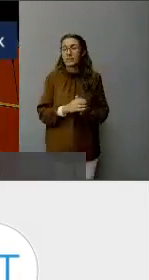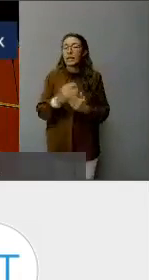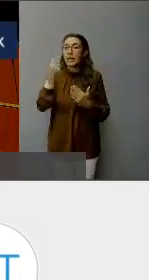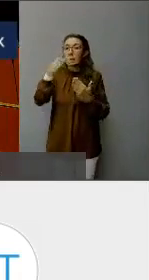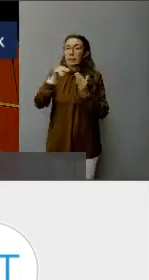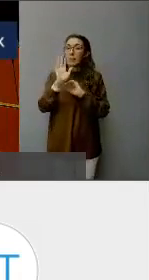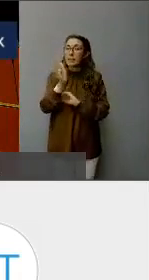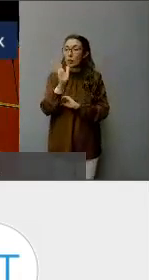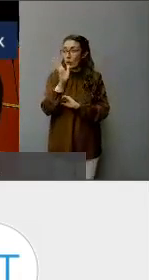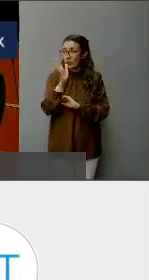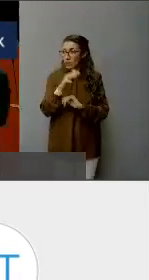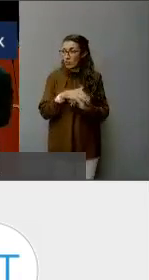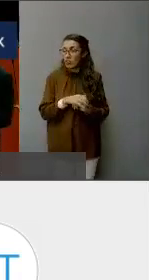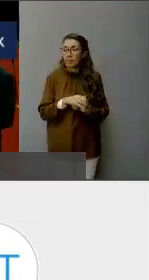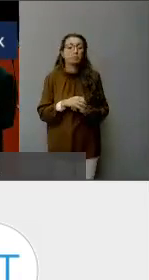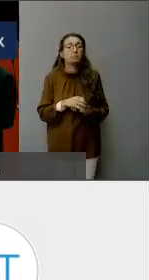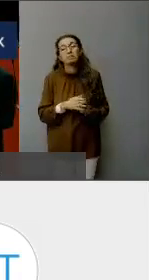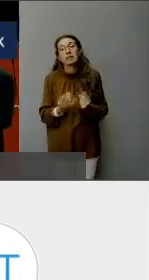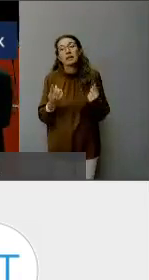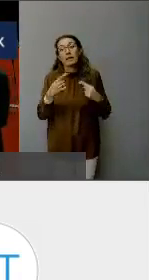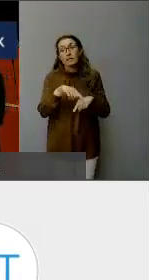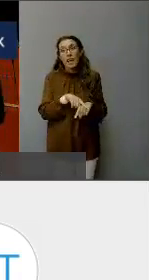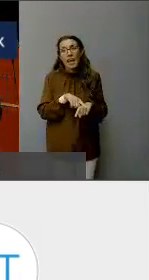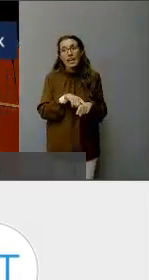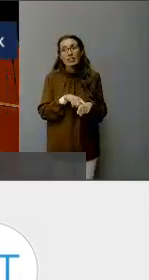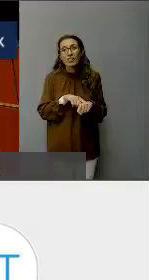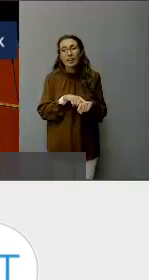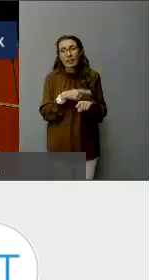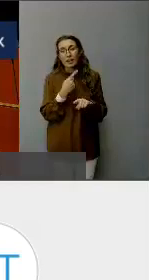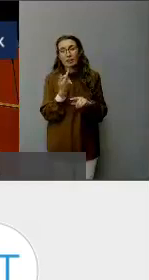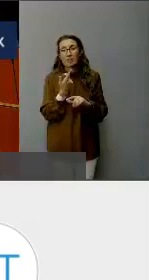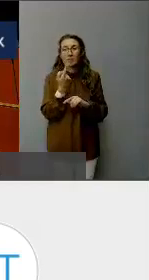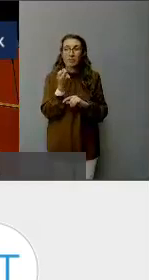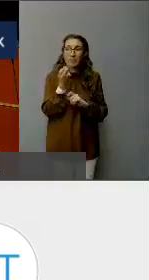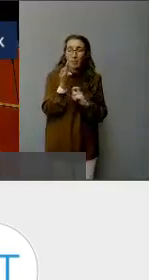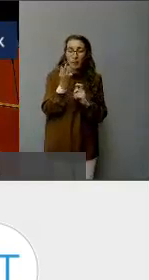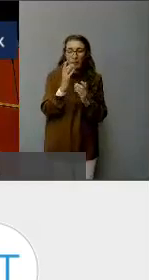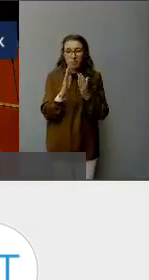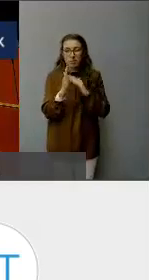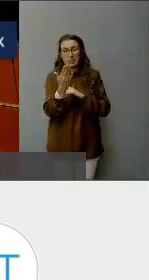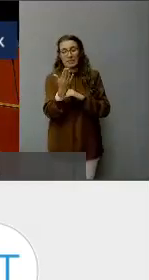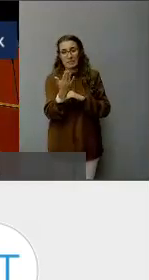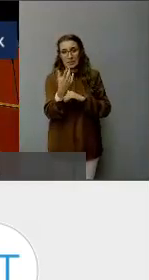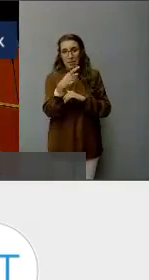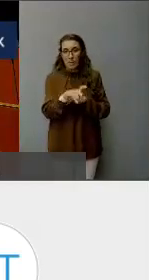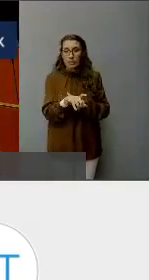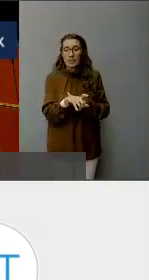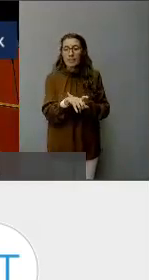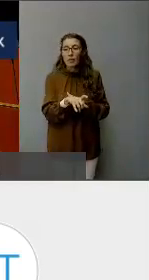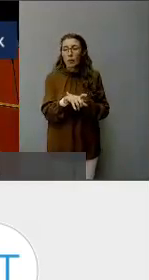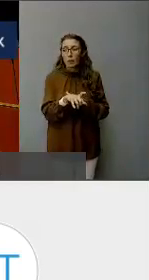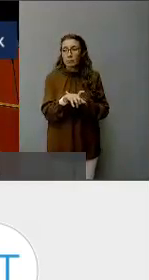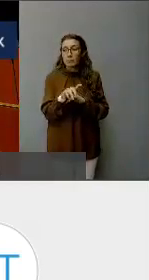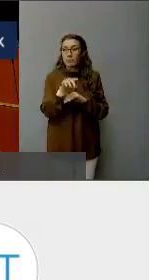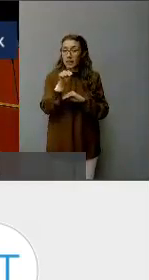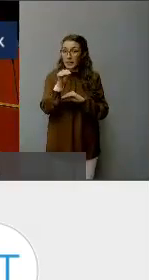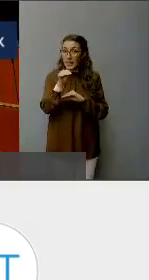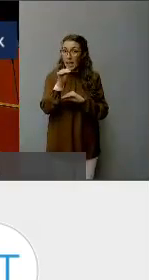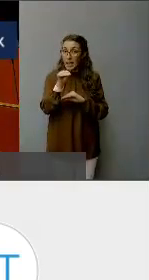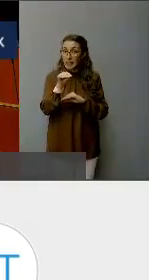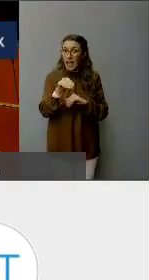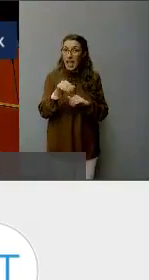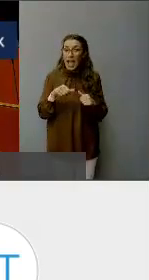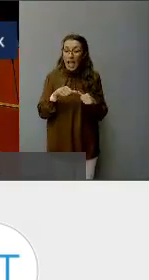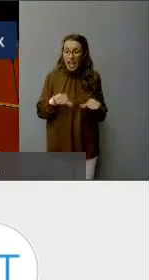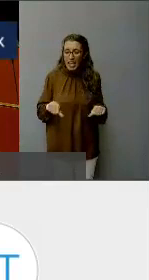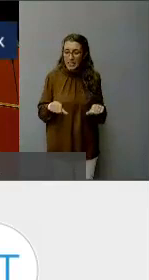tremendamente roma ore 15 invece fa un po un corpo dopo perché a pagina 14 della reazione urbanistica chiede di eliminare la residenza dalle